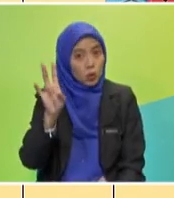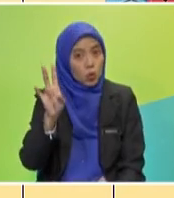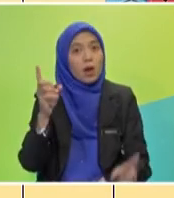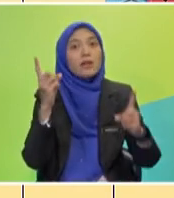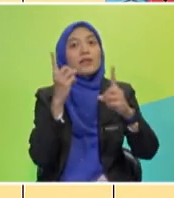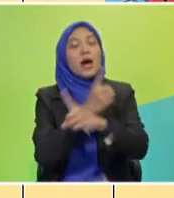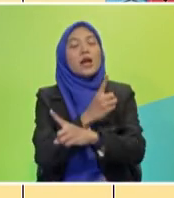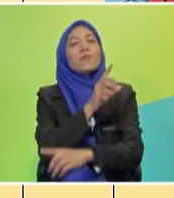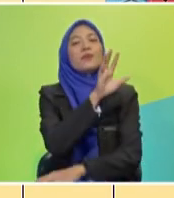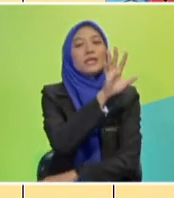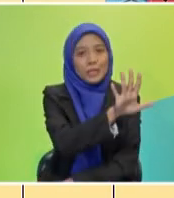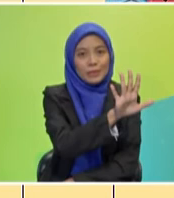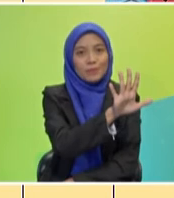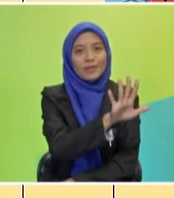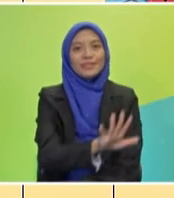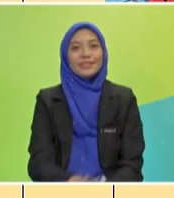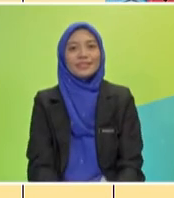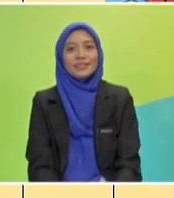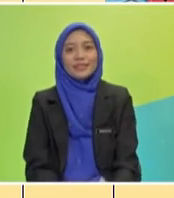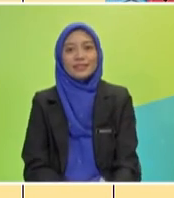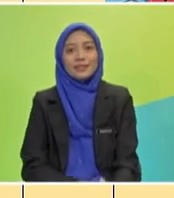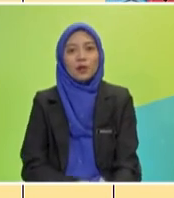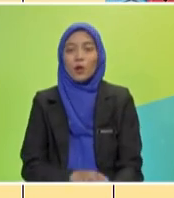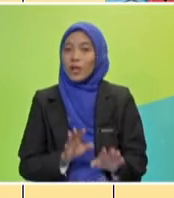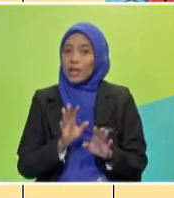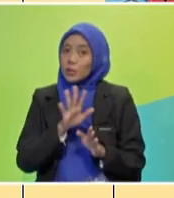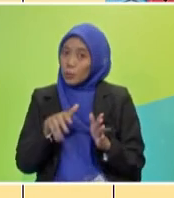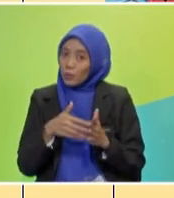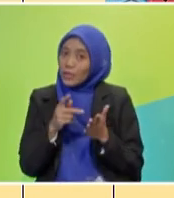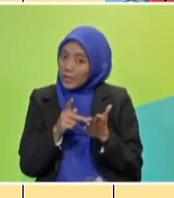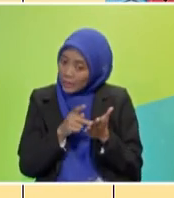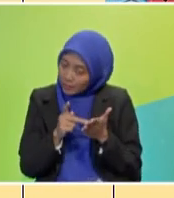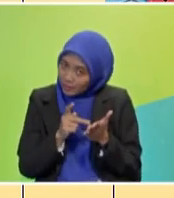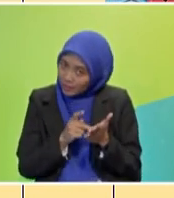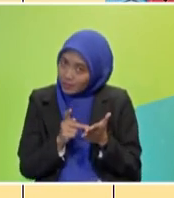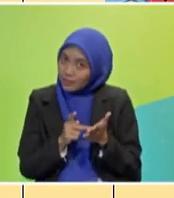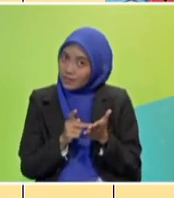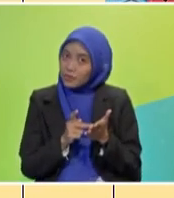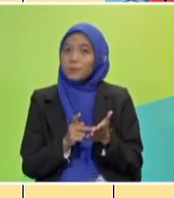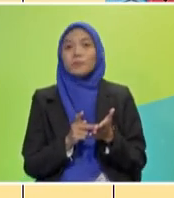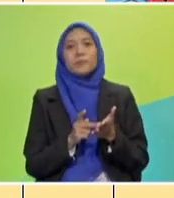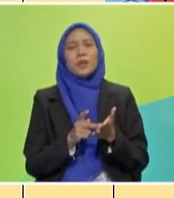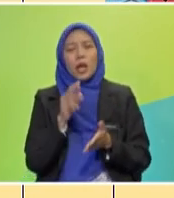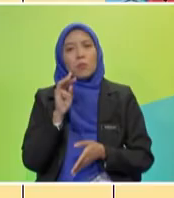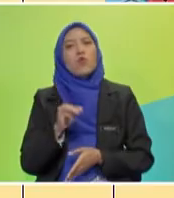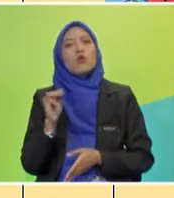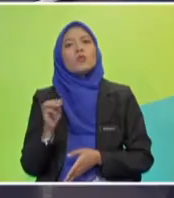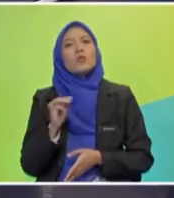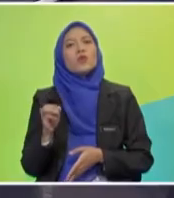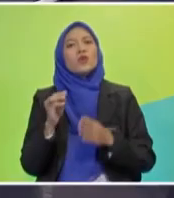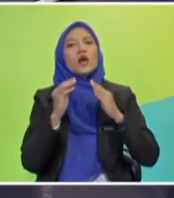darab 5. Baik. Okay. Kira dulu semua. Okey, jadi murid-murid kita yang berada di atas